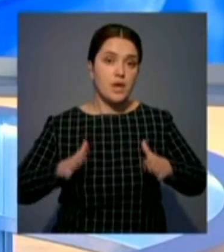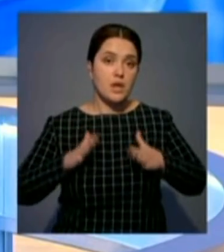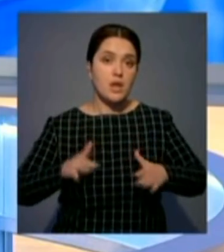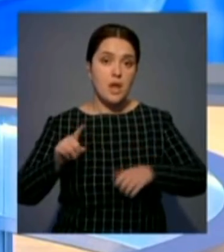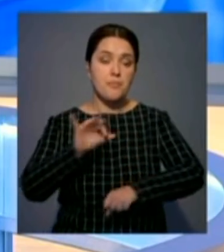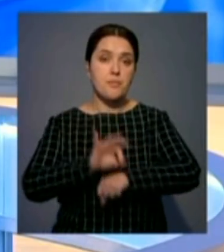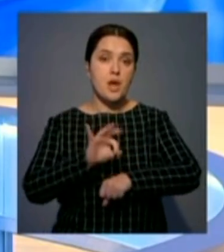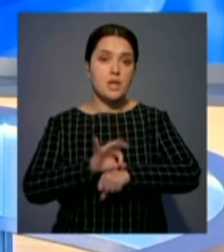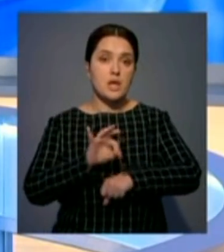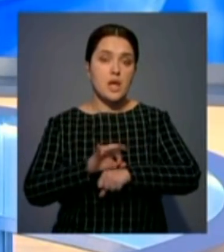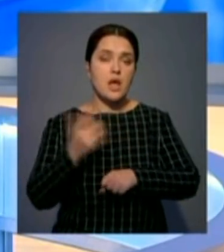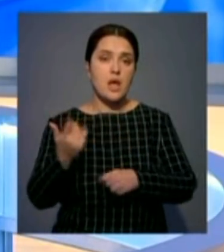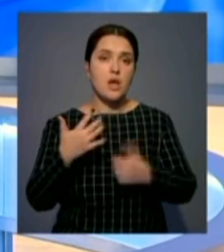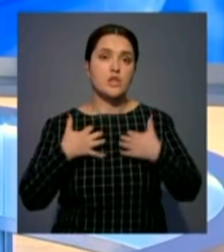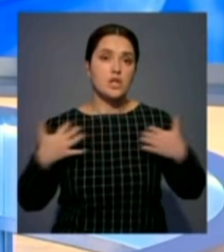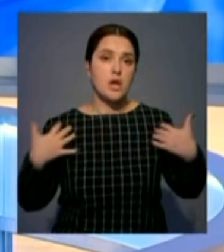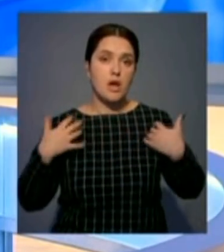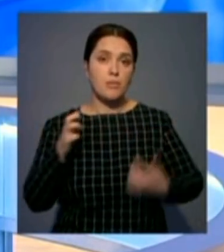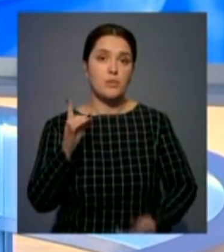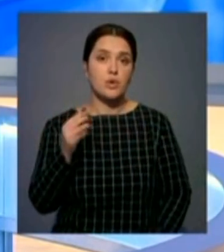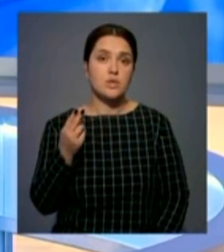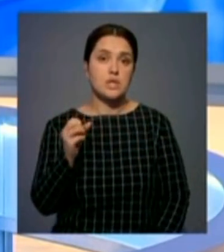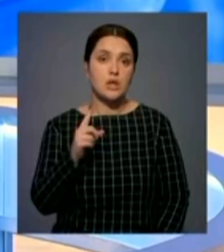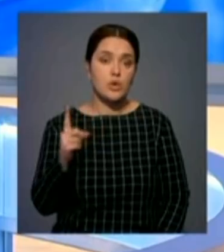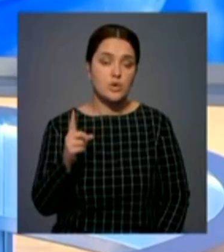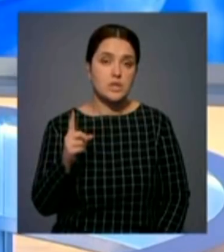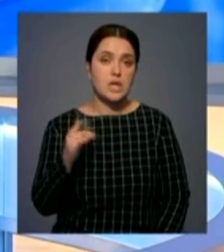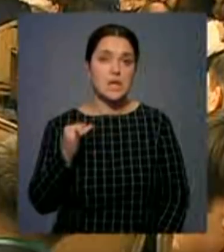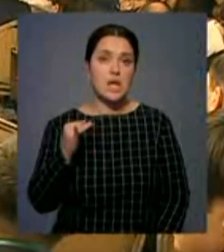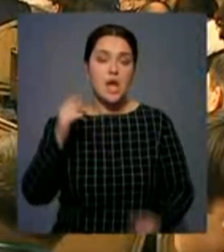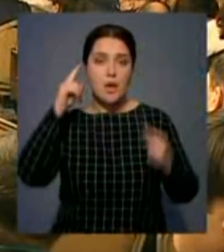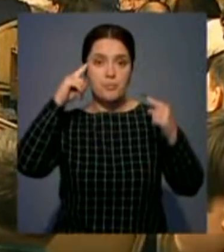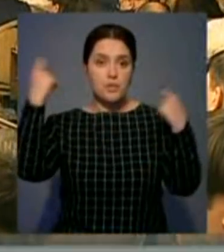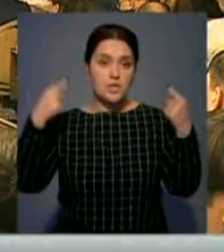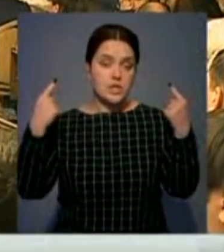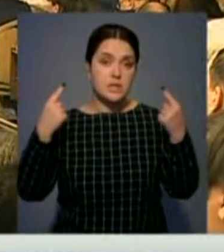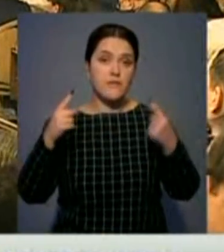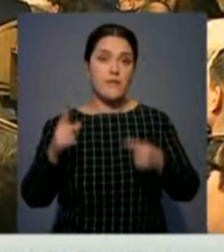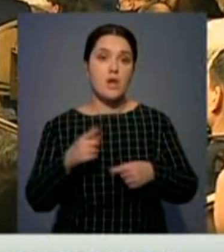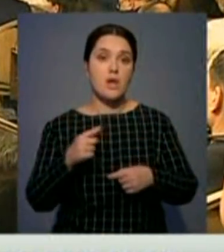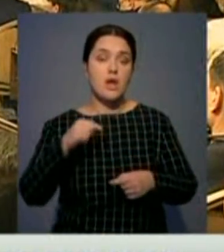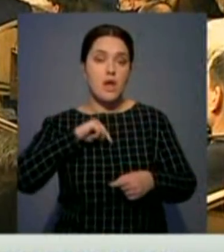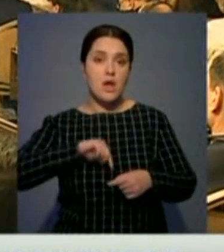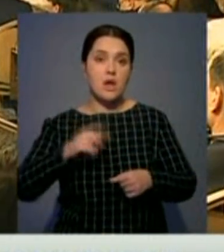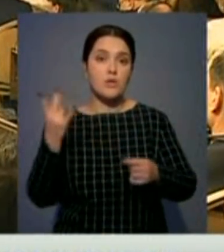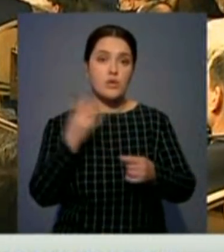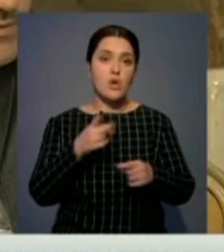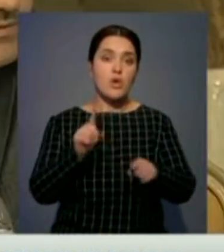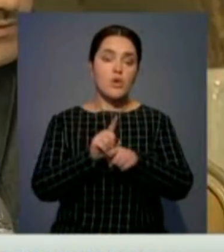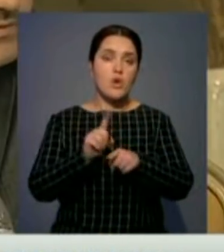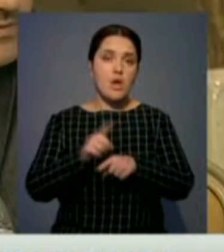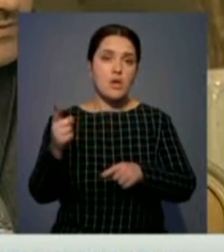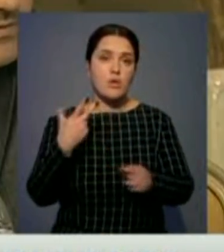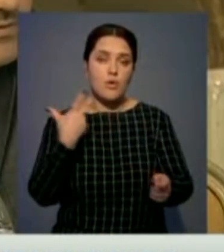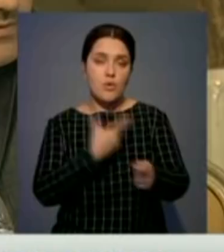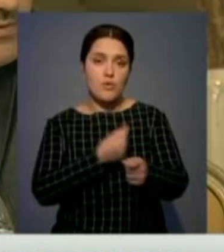зоонозным заболеваниям, среди которых бруцеллез, эхинококоз и бешенство. По словам экспертов, устойчивость микроорганизмов к